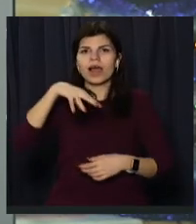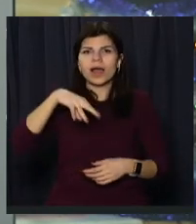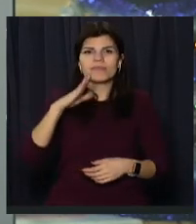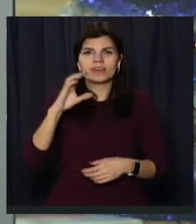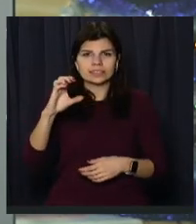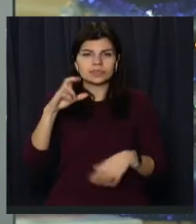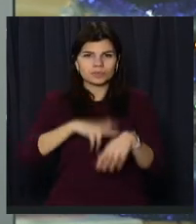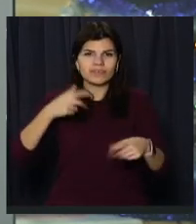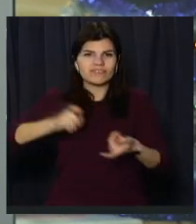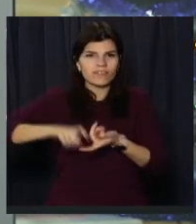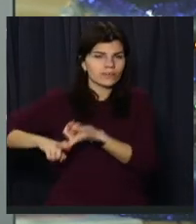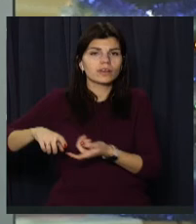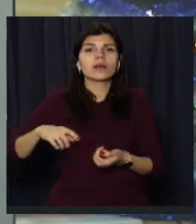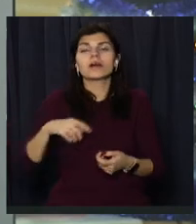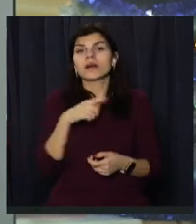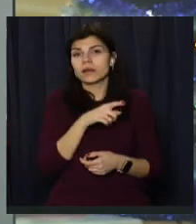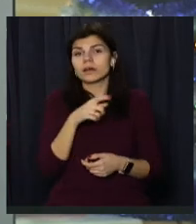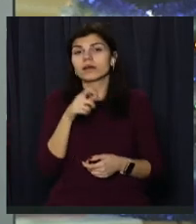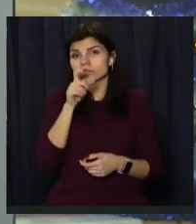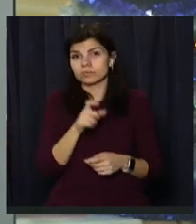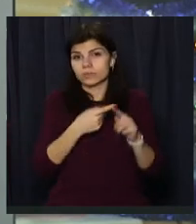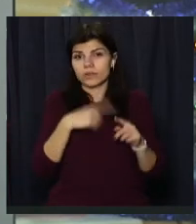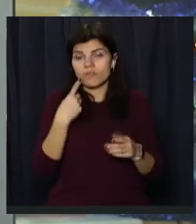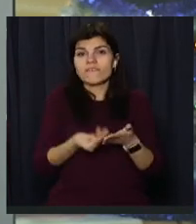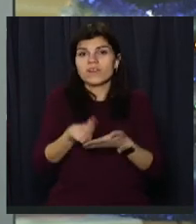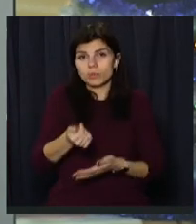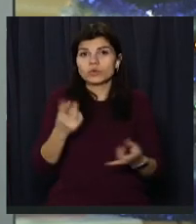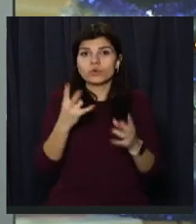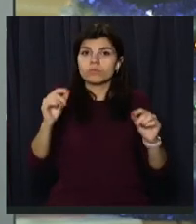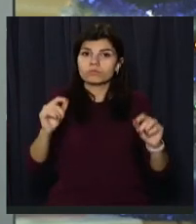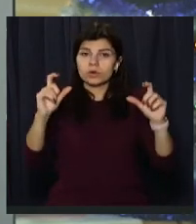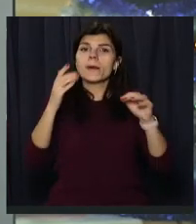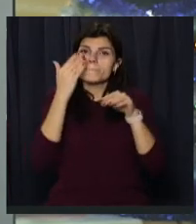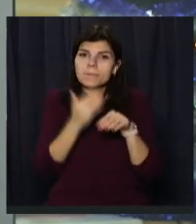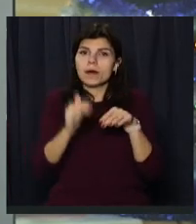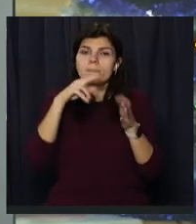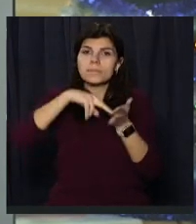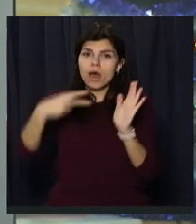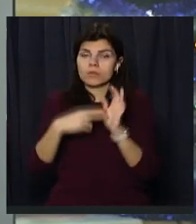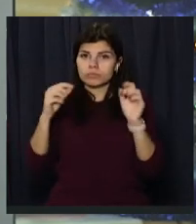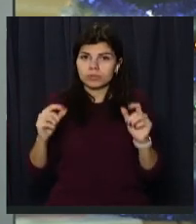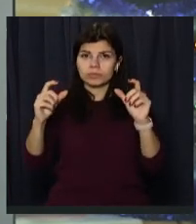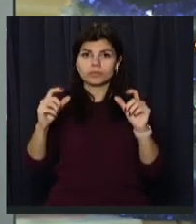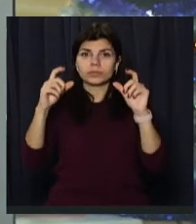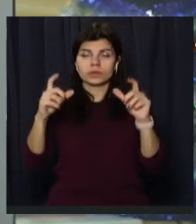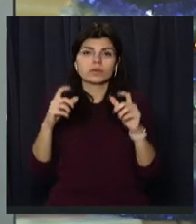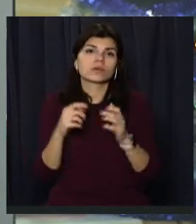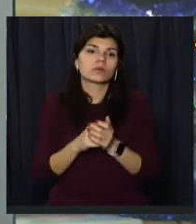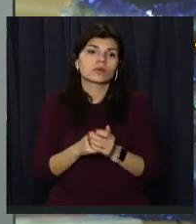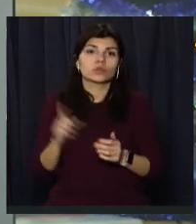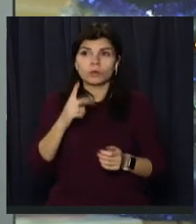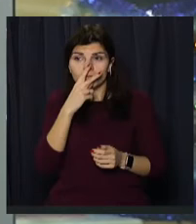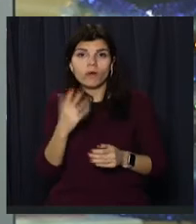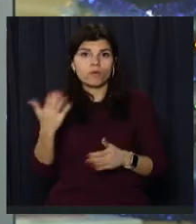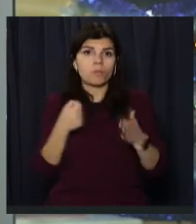міністра МВС Дениса Монастирського, виплати необхідно підвищувати системно і планово, базуючись на конкретних результатах роботи.